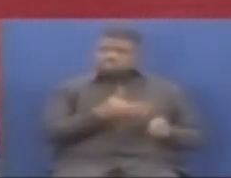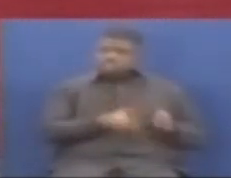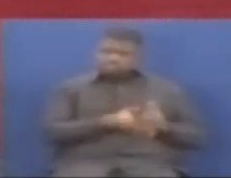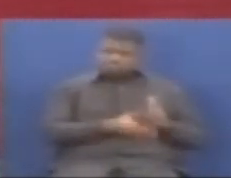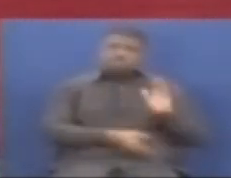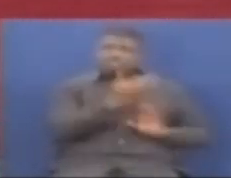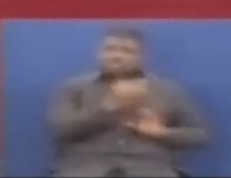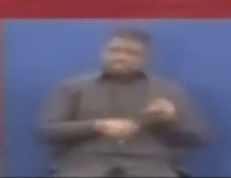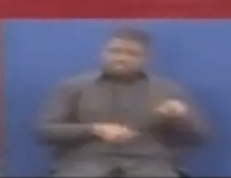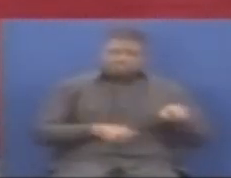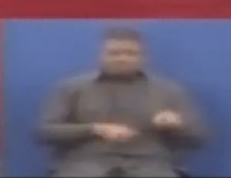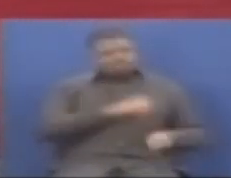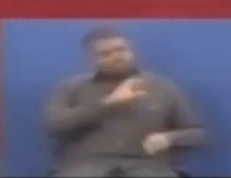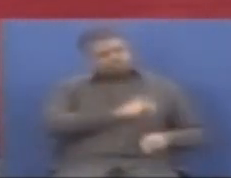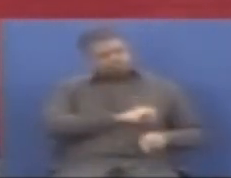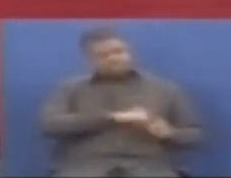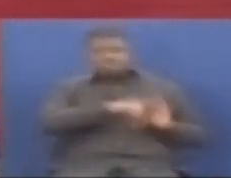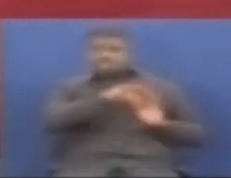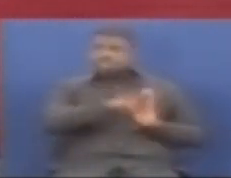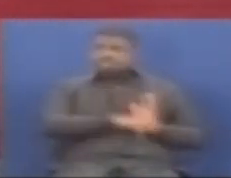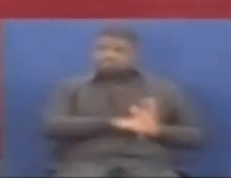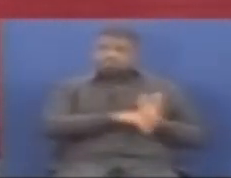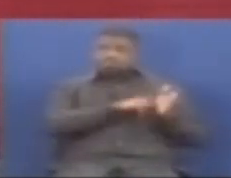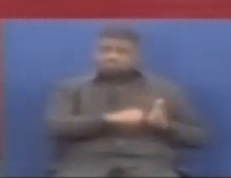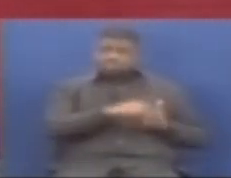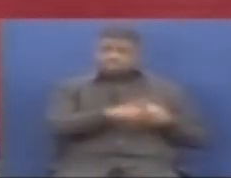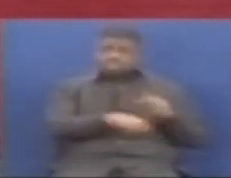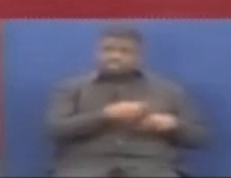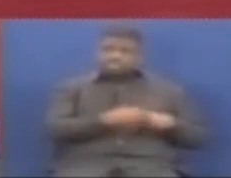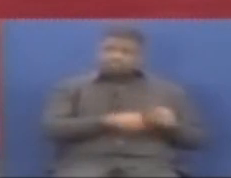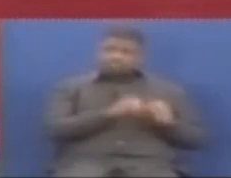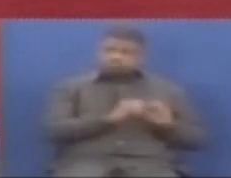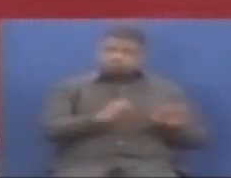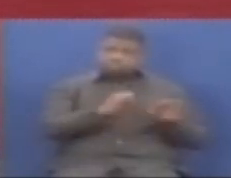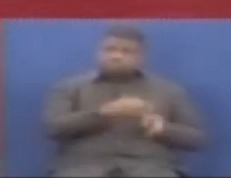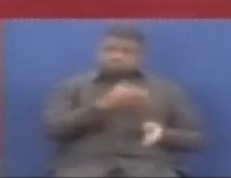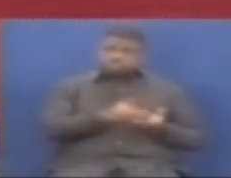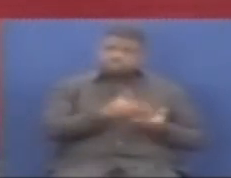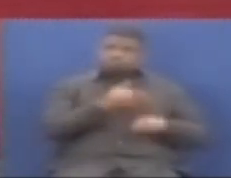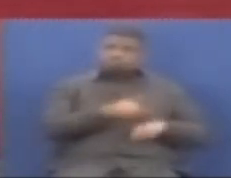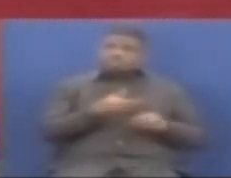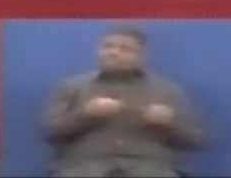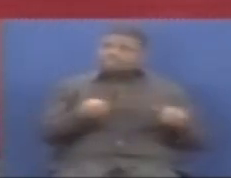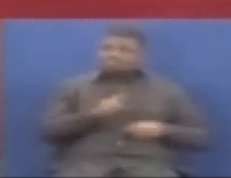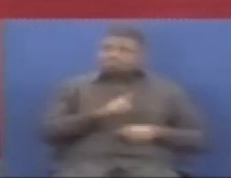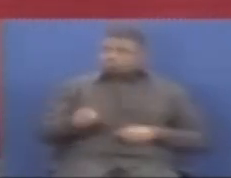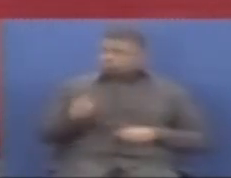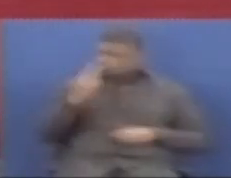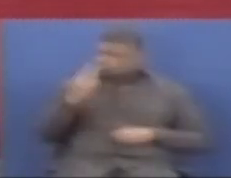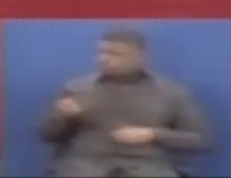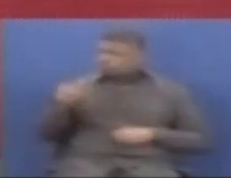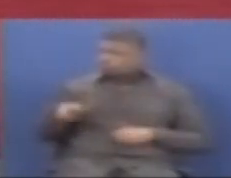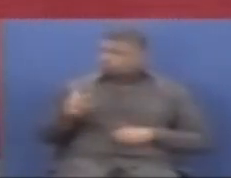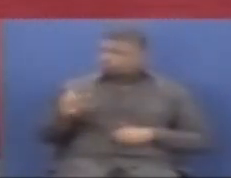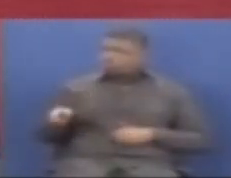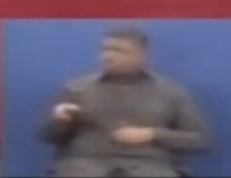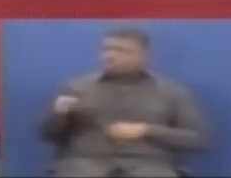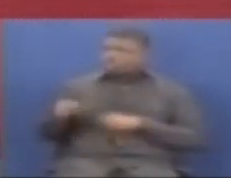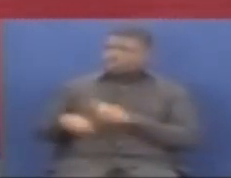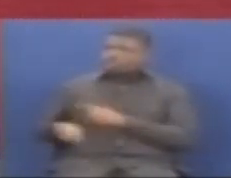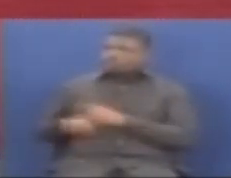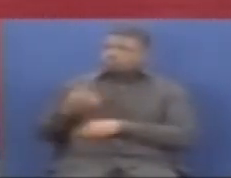na tuweze kutoa huduma muhimu hii ya barabara. Asante sana. Mheshimiwa Josephine Genzabuke, swali la